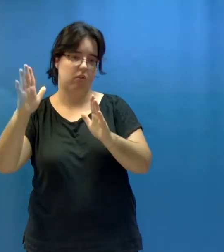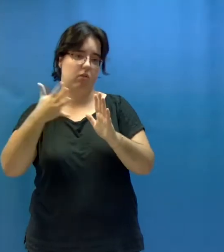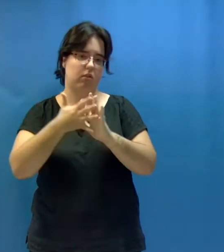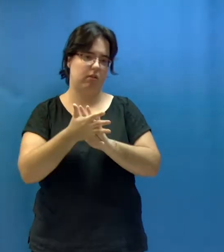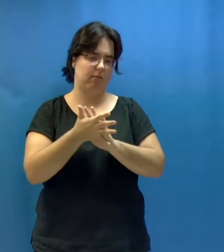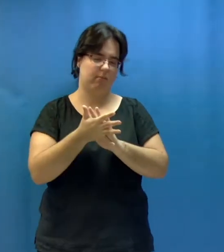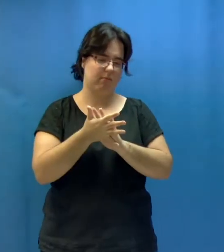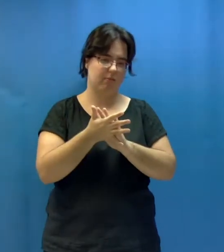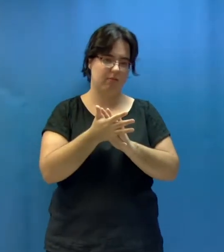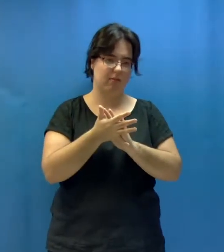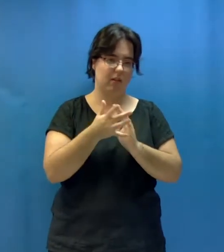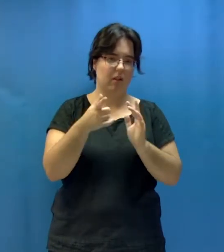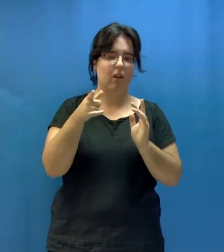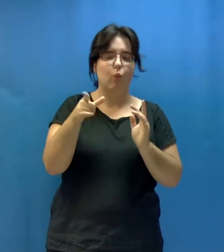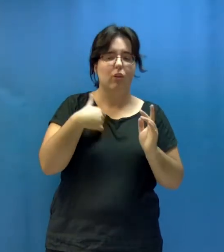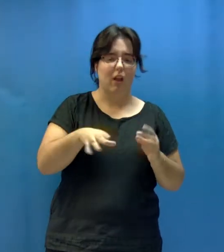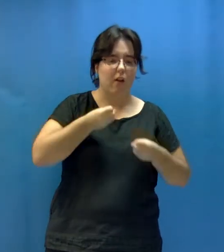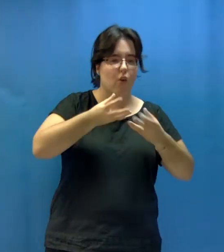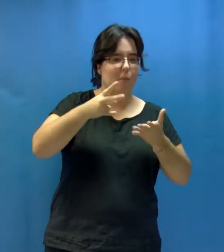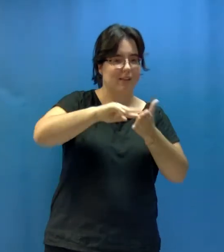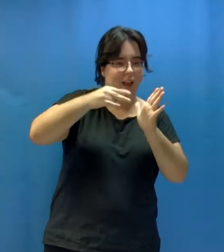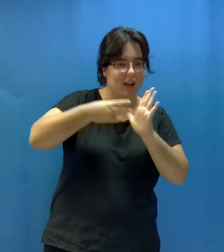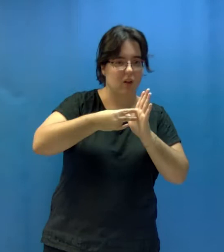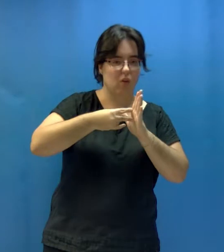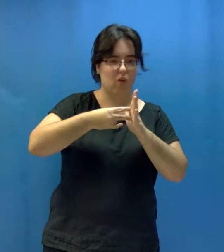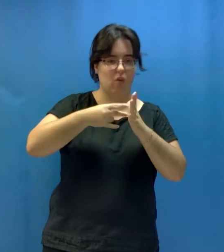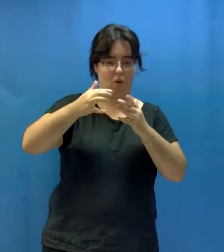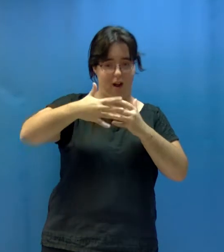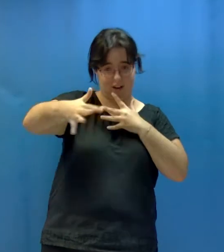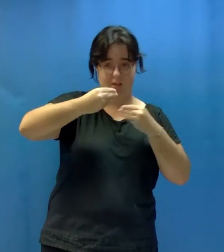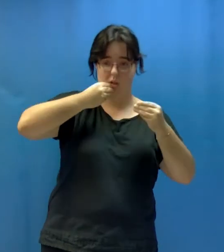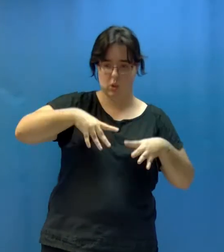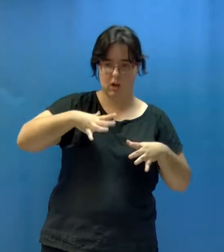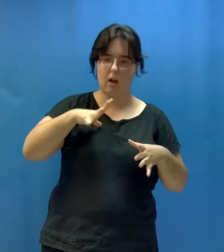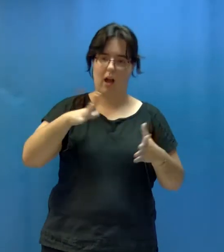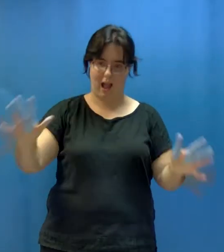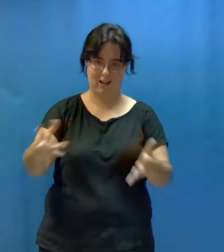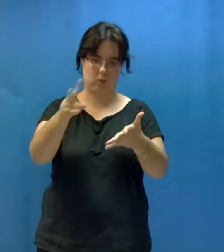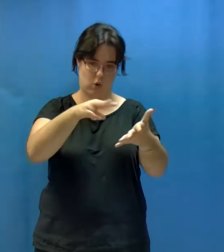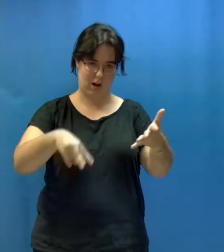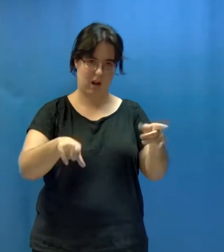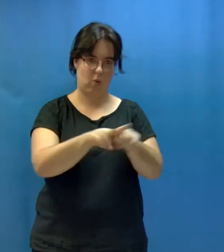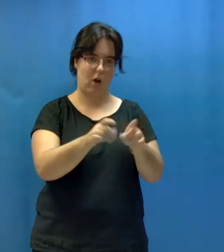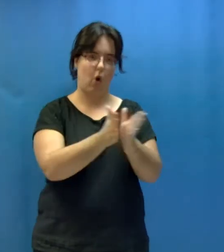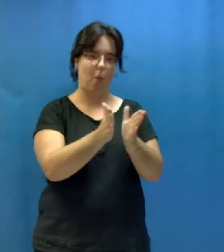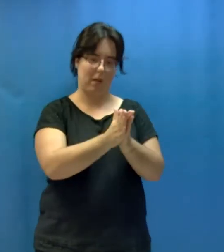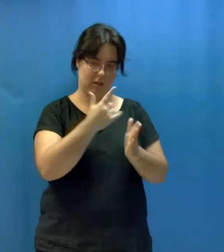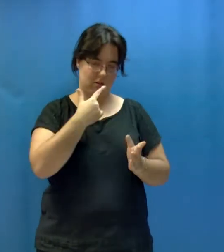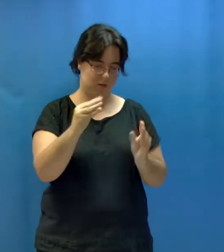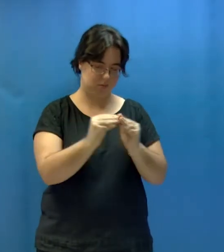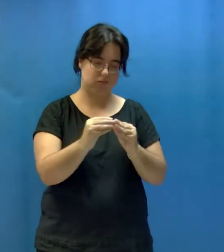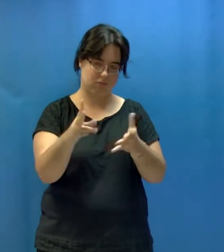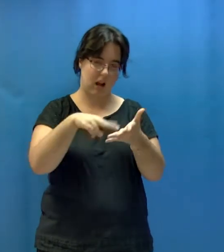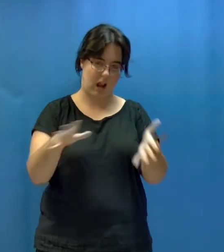Tenen vostès l'informe tècnic i tenen vostès l'arxiu històric, sinó que jo també els anime a llegir, com diu el company de l'altra bancada. Perquè